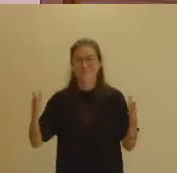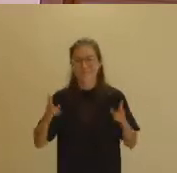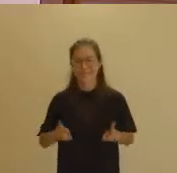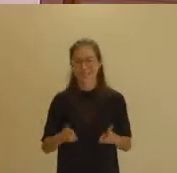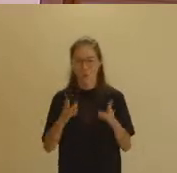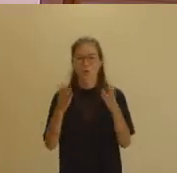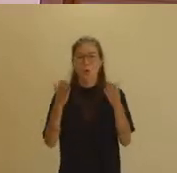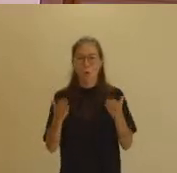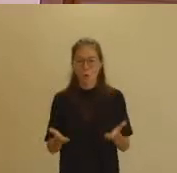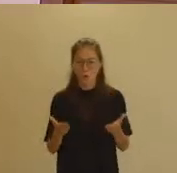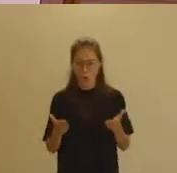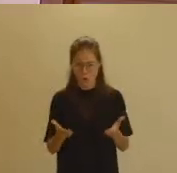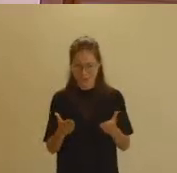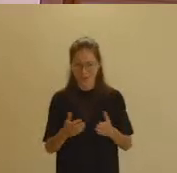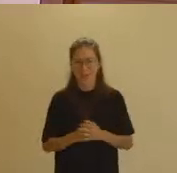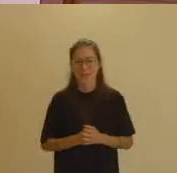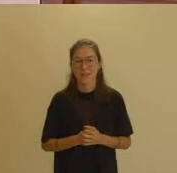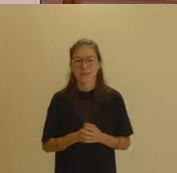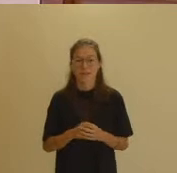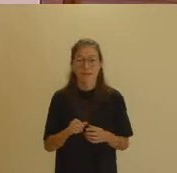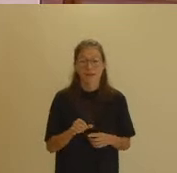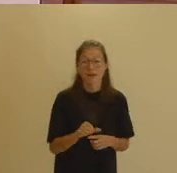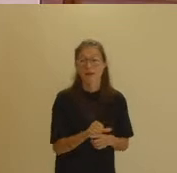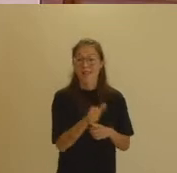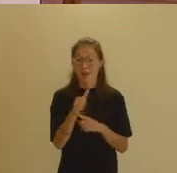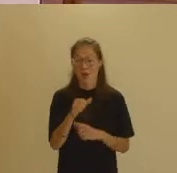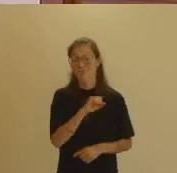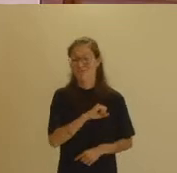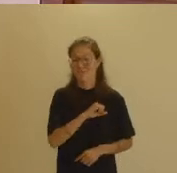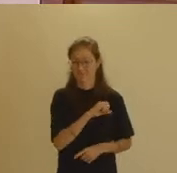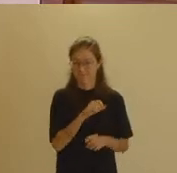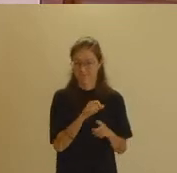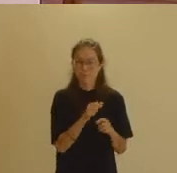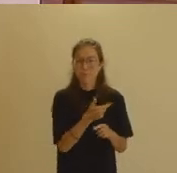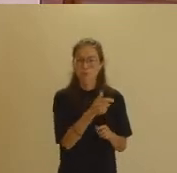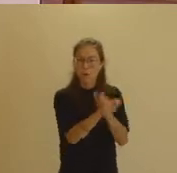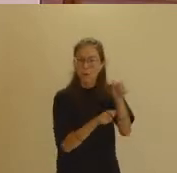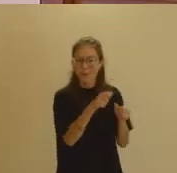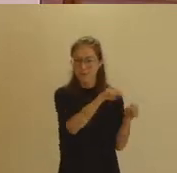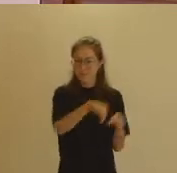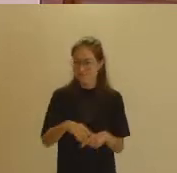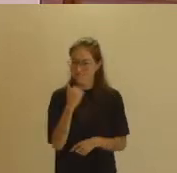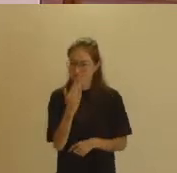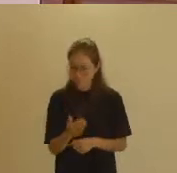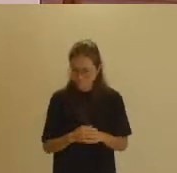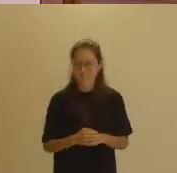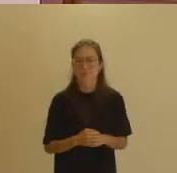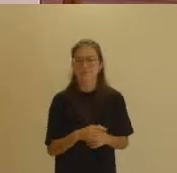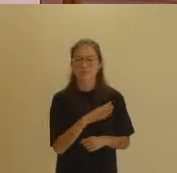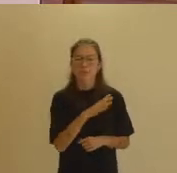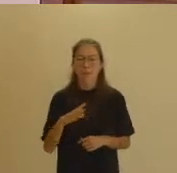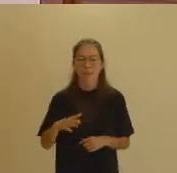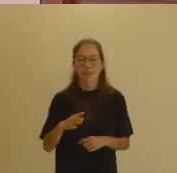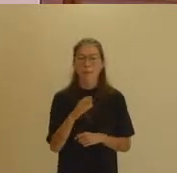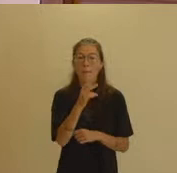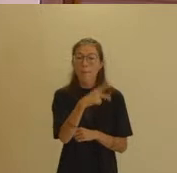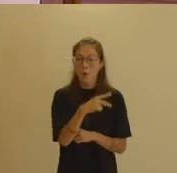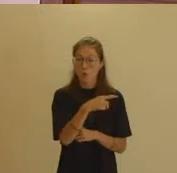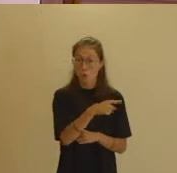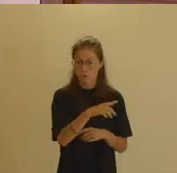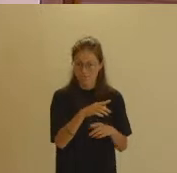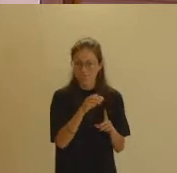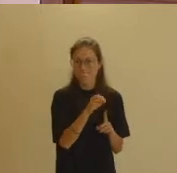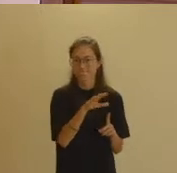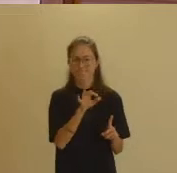séance et je dois tout d'abord excuser donc Chantal Quéric-Autençon, qui est en mission actuellement